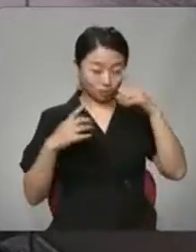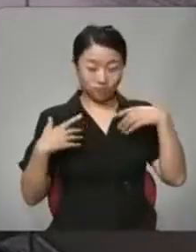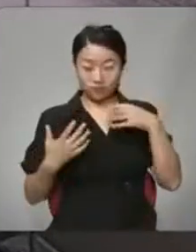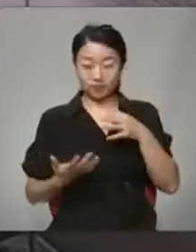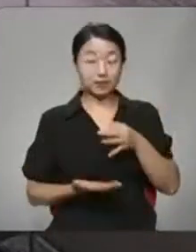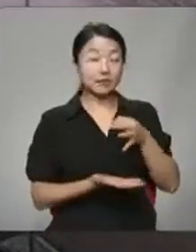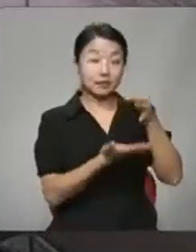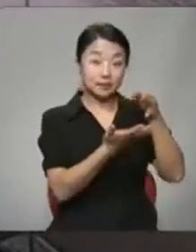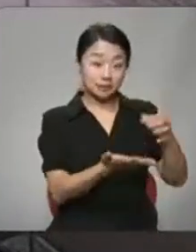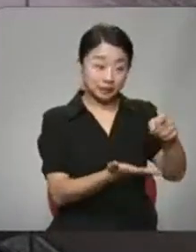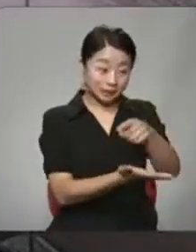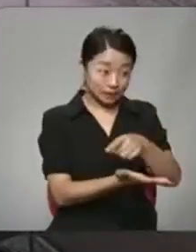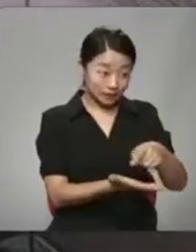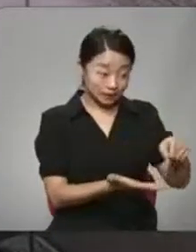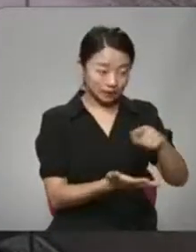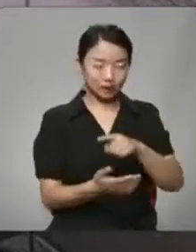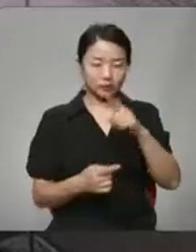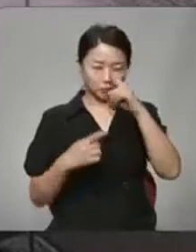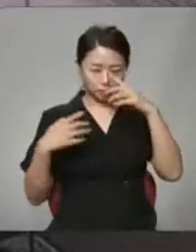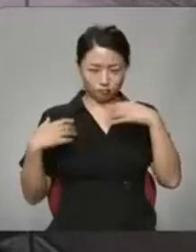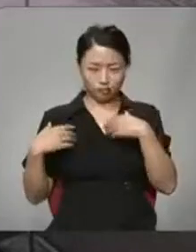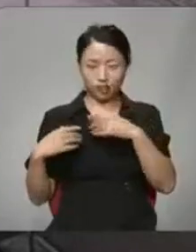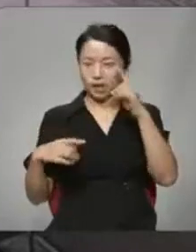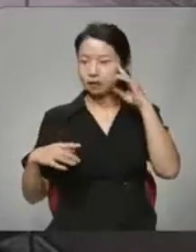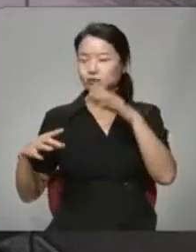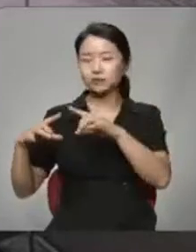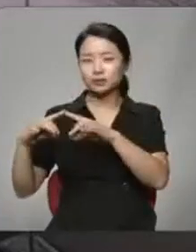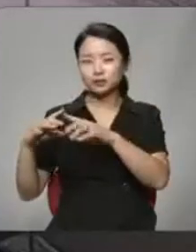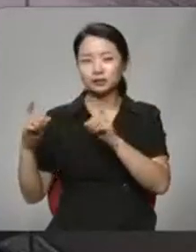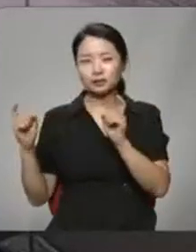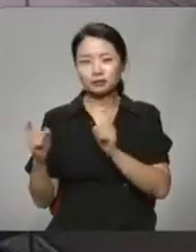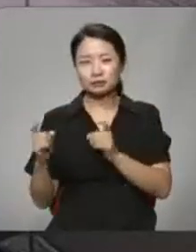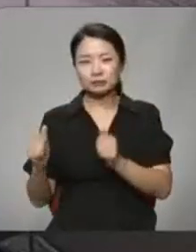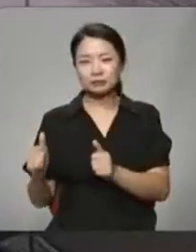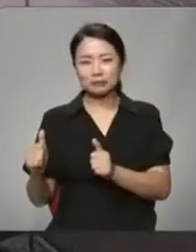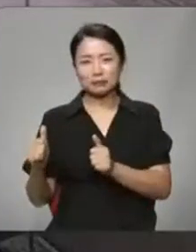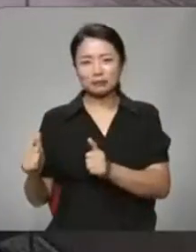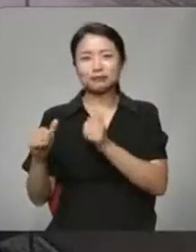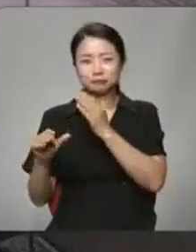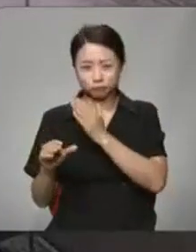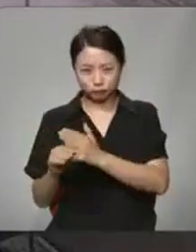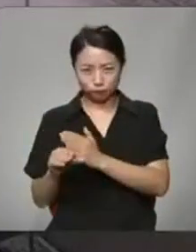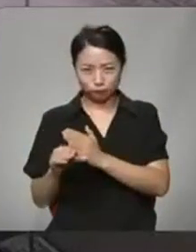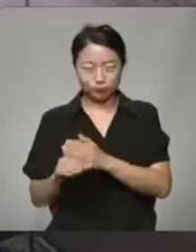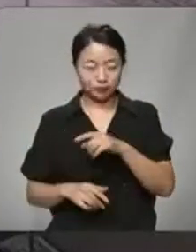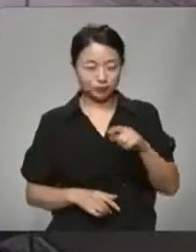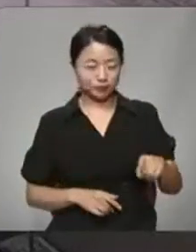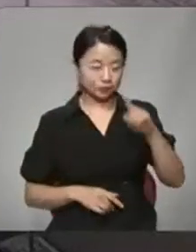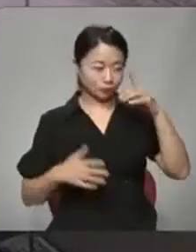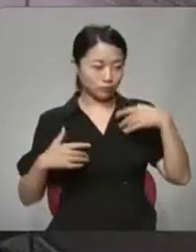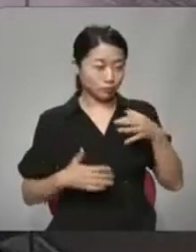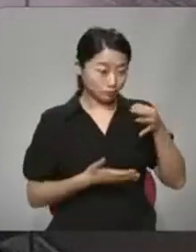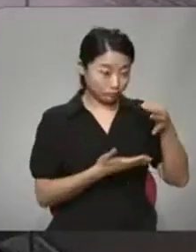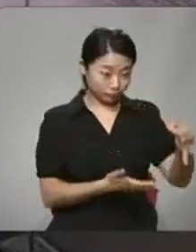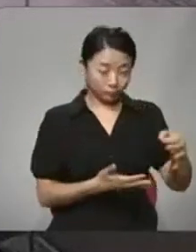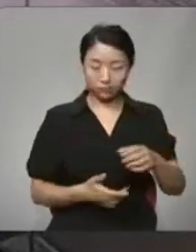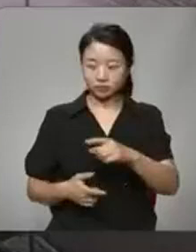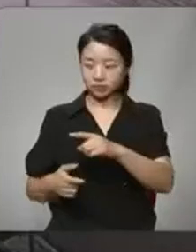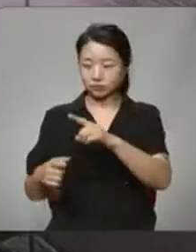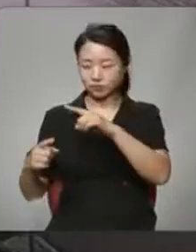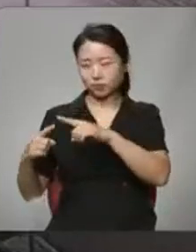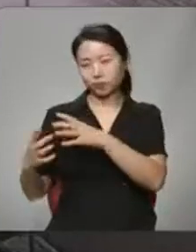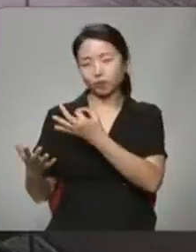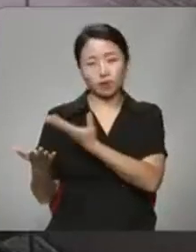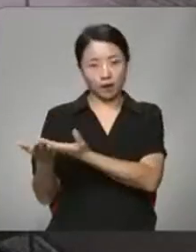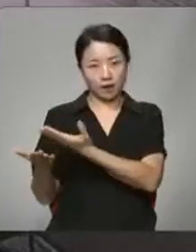놓고 정부와 한국전력이 햇수로 3년째 법정 다툼을 하고 있습니다. 이른바 구상권 청구 소송인데 1심